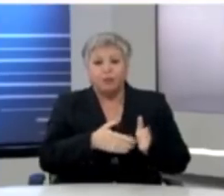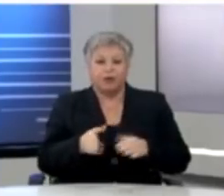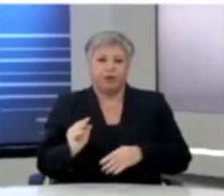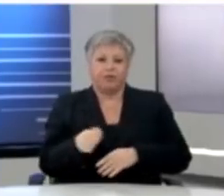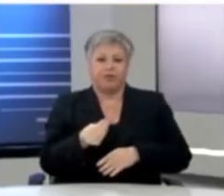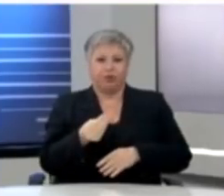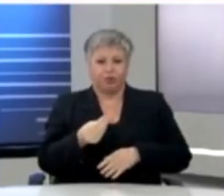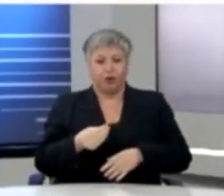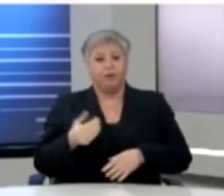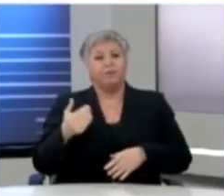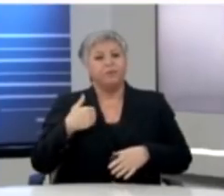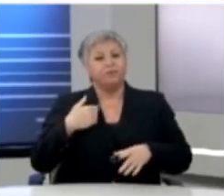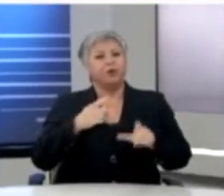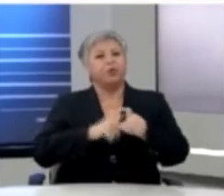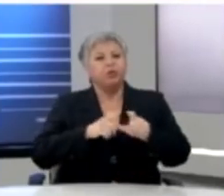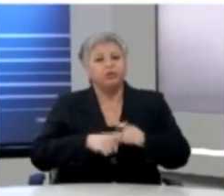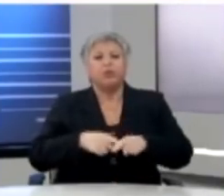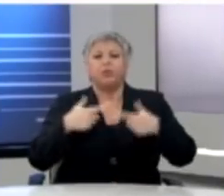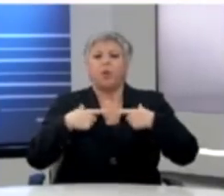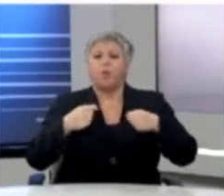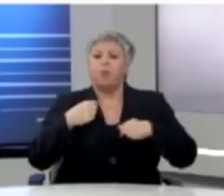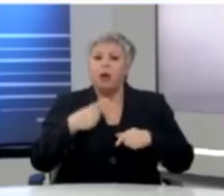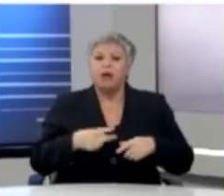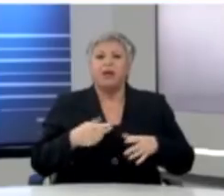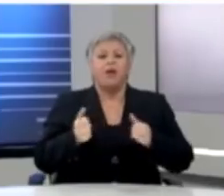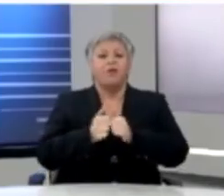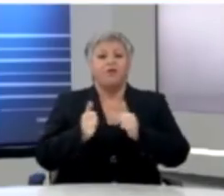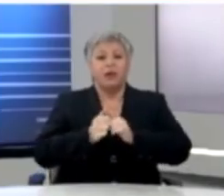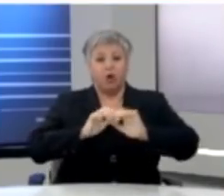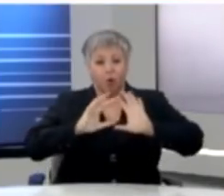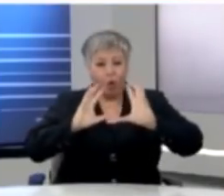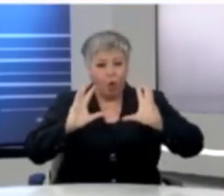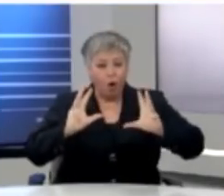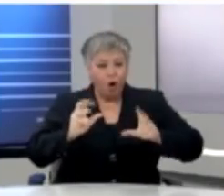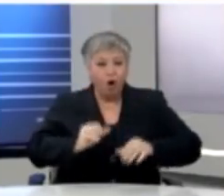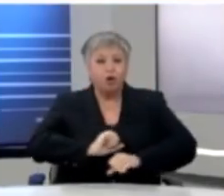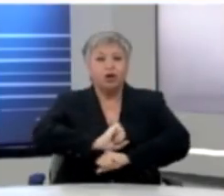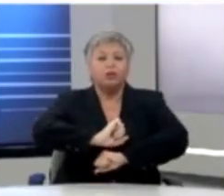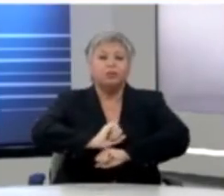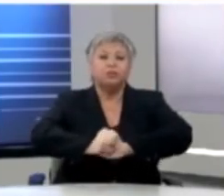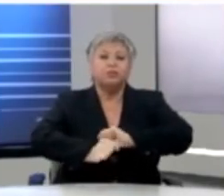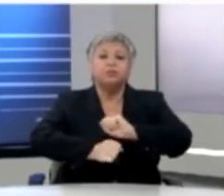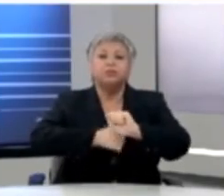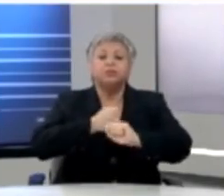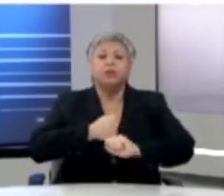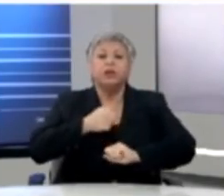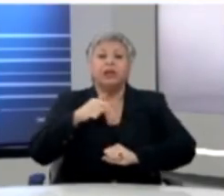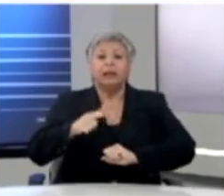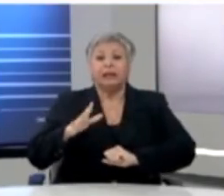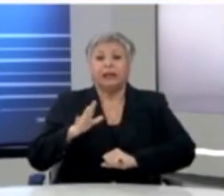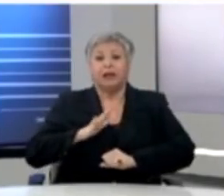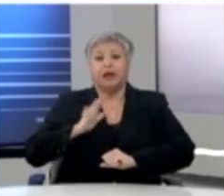Κομμουνιστικό Κόμμα Ελλάδας, τα μέλη, οι φίλοι του, δίνουν όλες τις δυνάμεις τους, ώστε το εργατικό συνδικαλιστικό